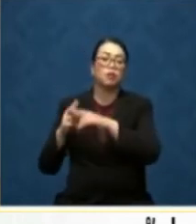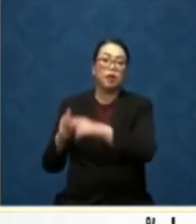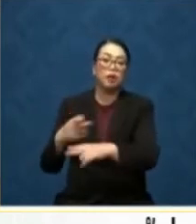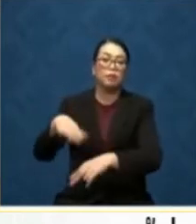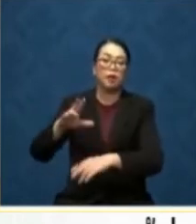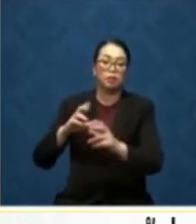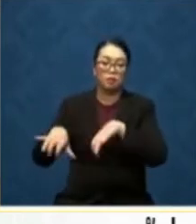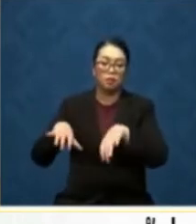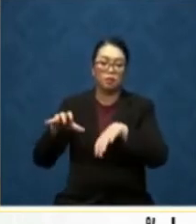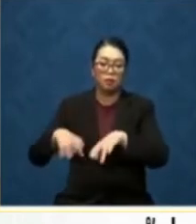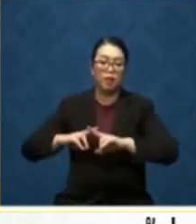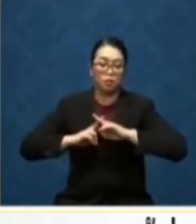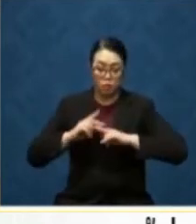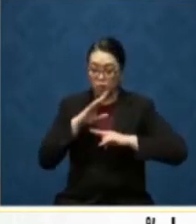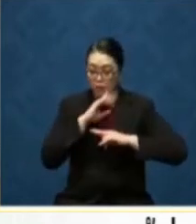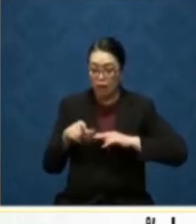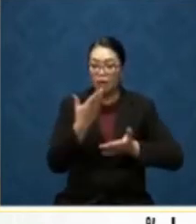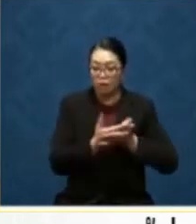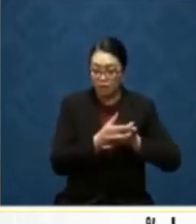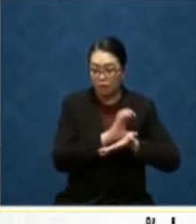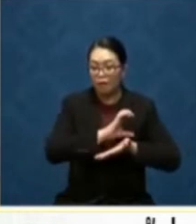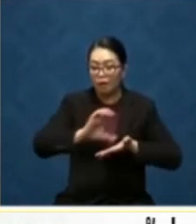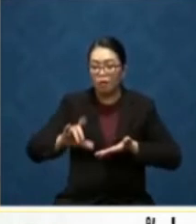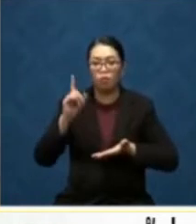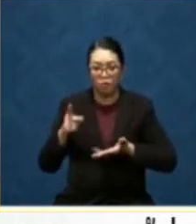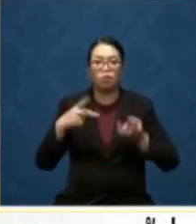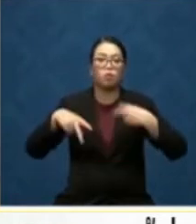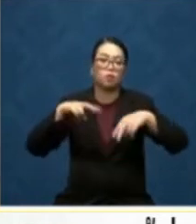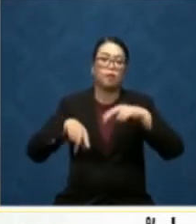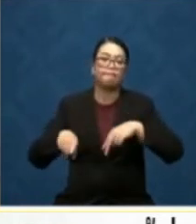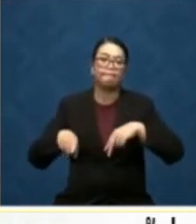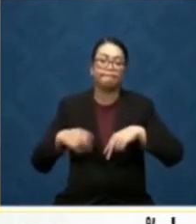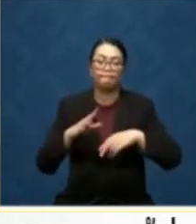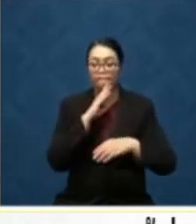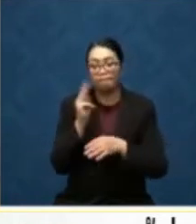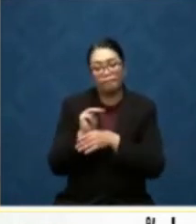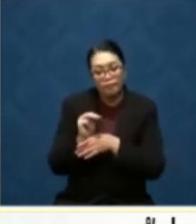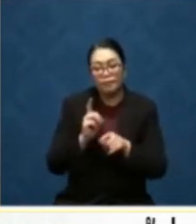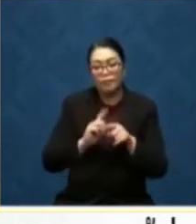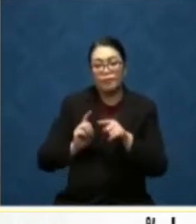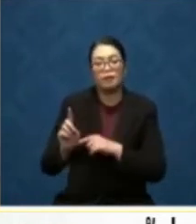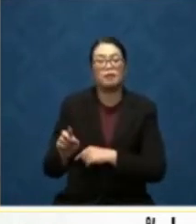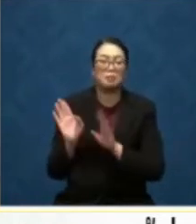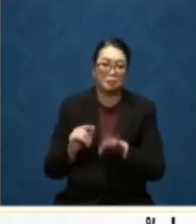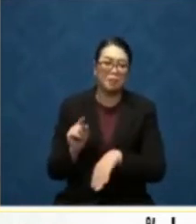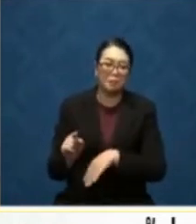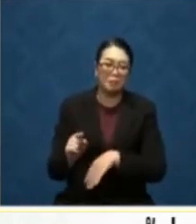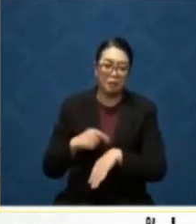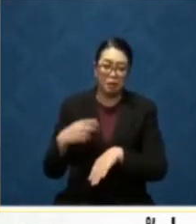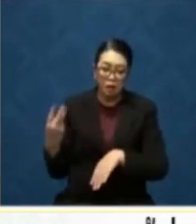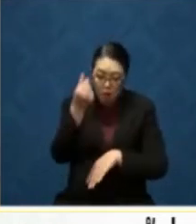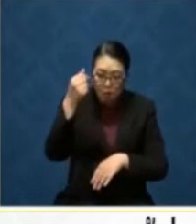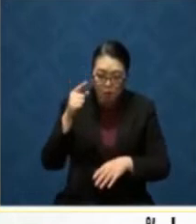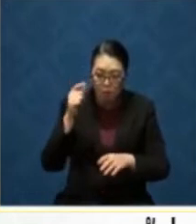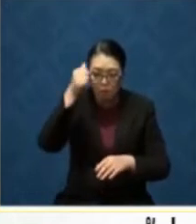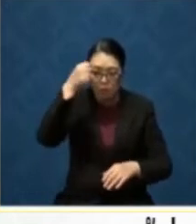เกรศนิเลยแต่ถาตาบใ annual atellต้ตรบงบประมาณอย่างไรกตมกตวสอบแล้วการเป็มูยิฏิบบนี้ด้เวลาท